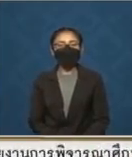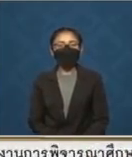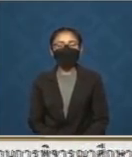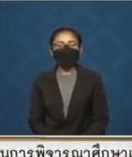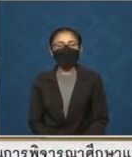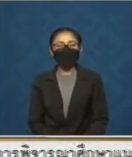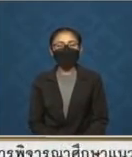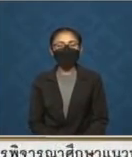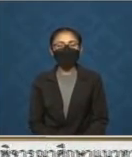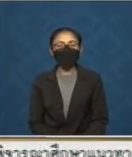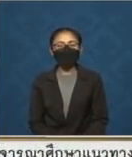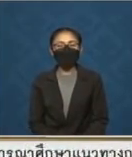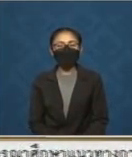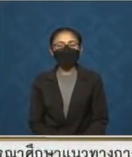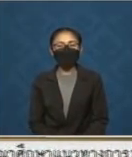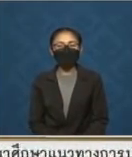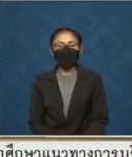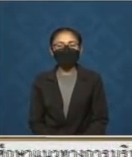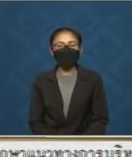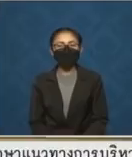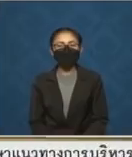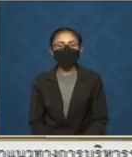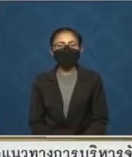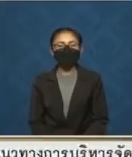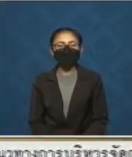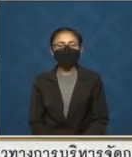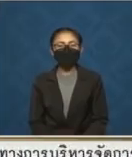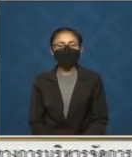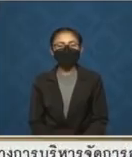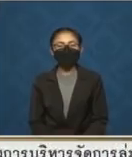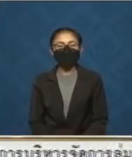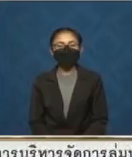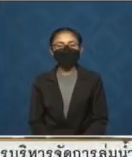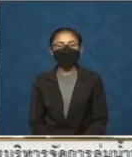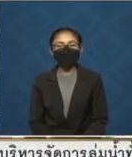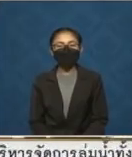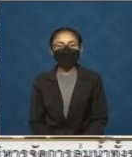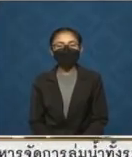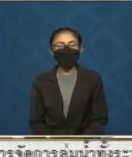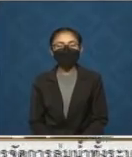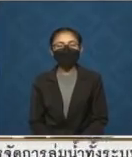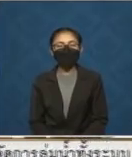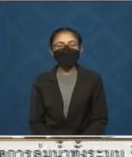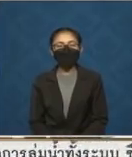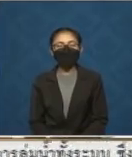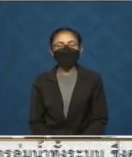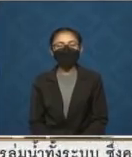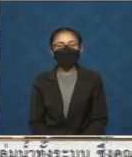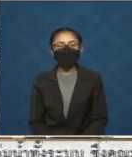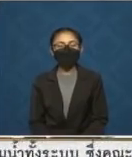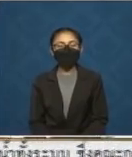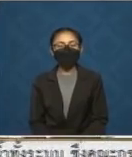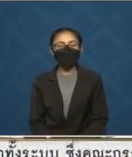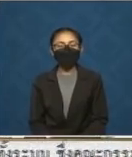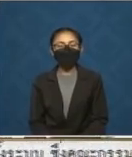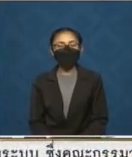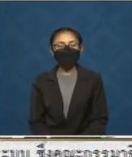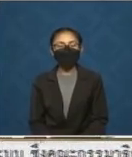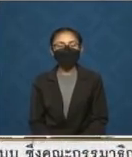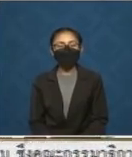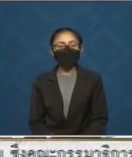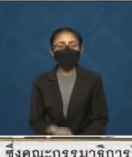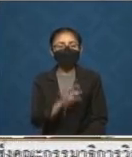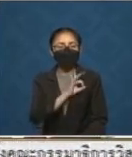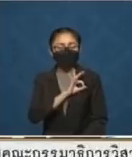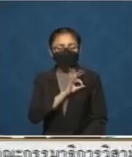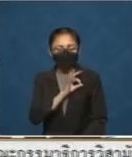กันรังสิมารอดรัศมีส.ส.สมุทรสงครามประชาธิปัตย์ค่ะ ครับ เสนอให้เช็คองค์ประชุมแบบขานชื่อ ให้รู้มันไ